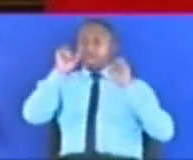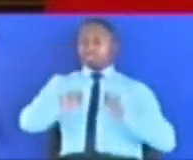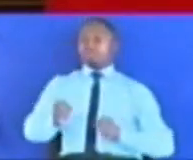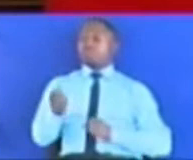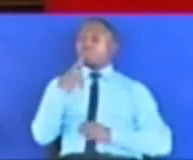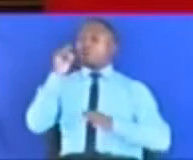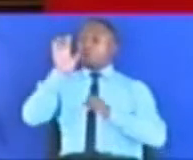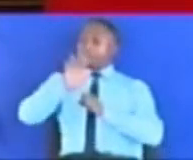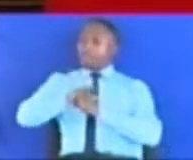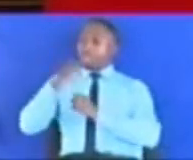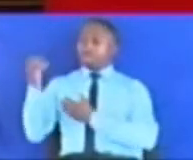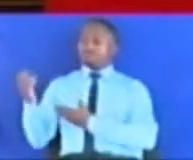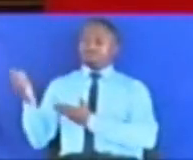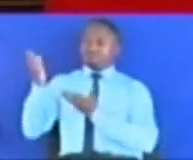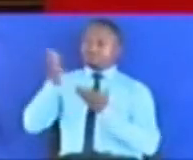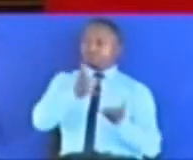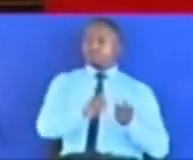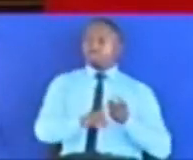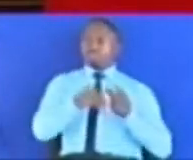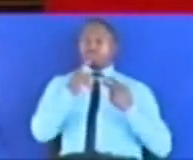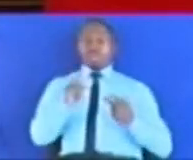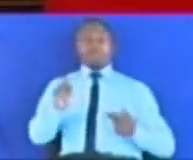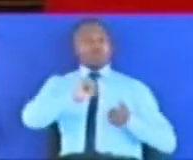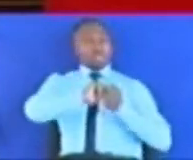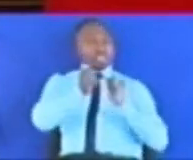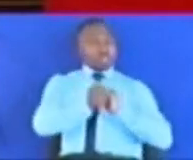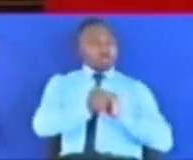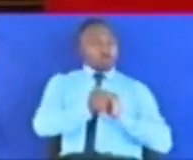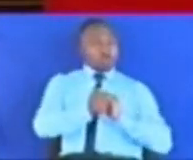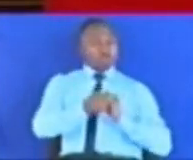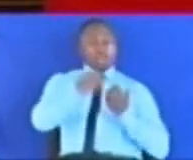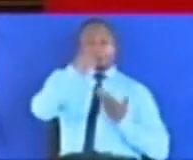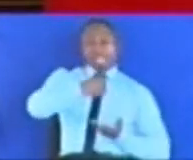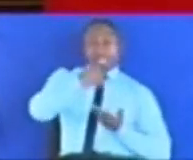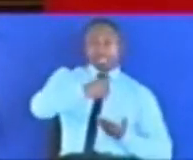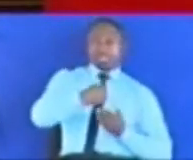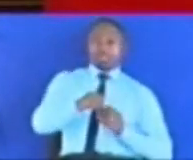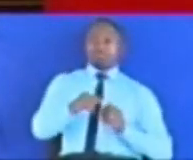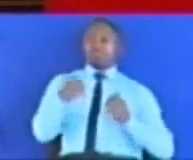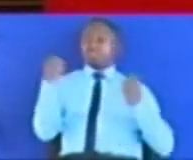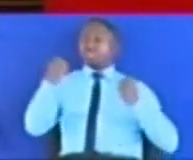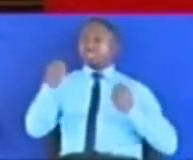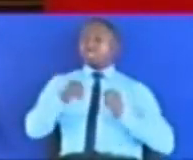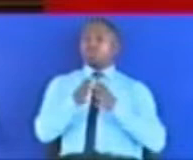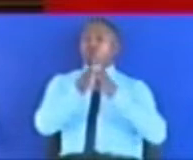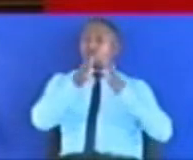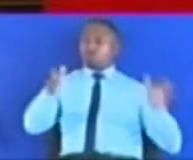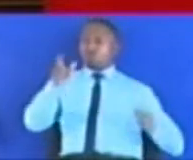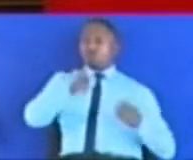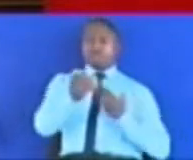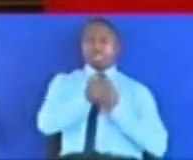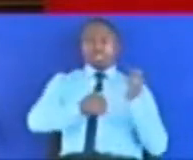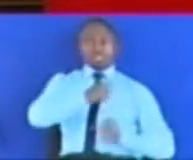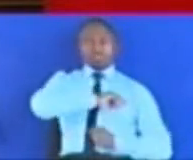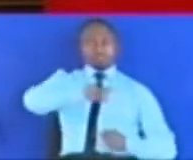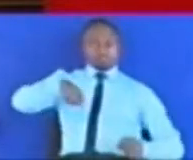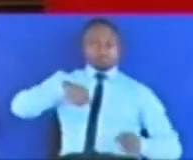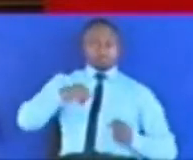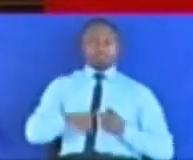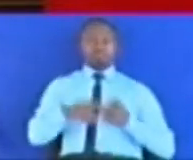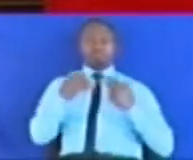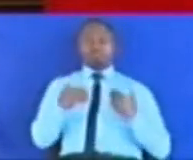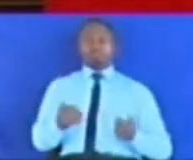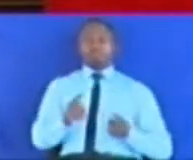sana. Kwa hiyo kunapokuwa na tatizo la upungufu amini la kibajeti, kunakuwa na shida kubwa sana kwa wananchi wetu. Na unakuta kwa